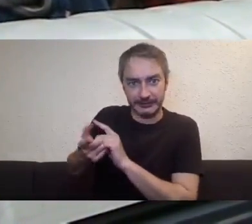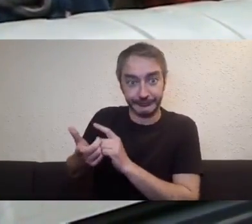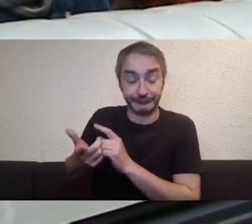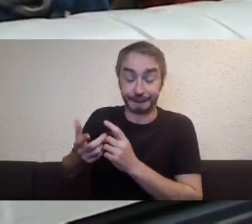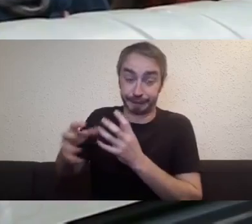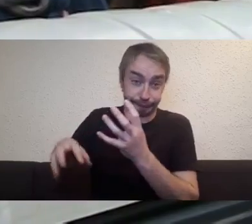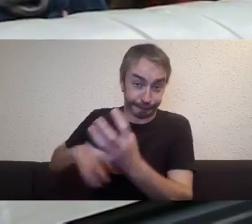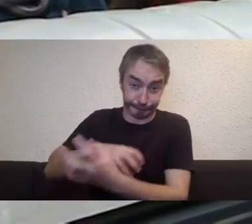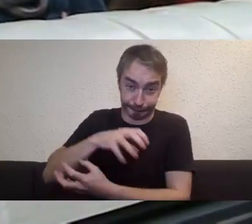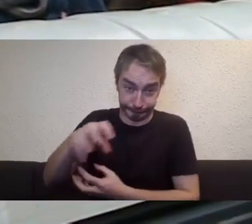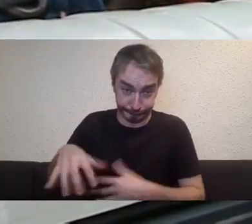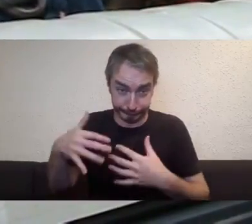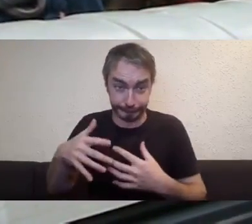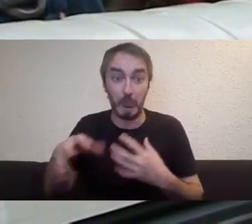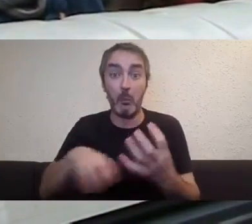va haver llavors